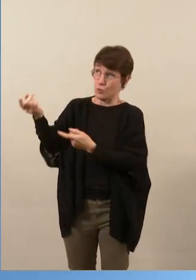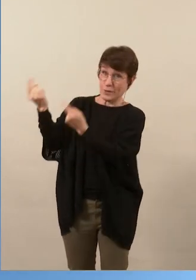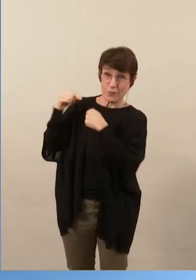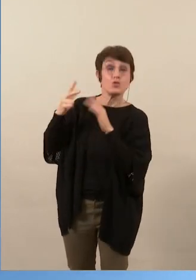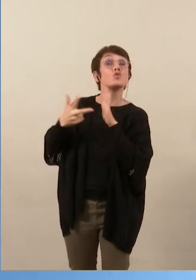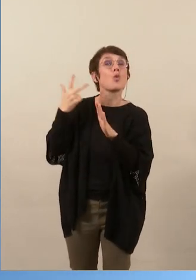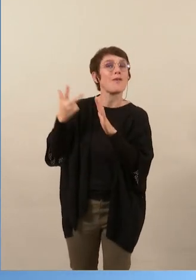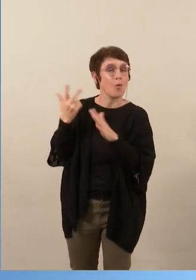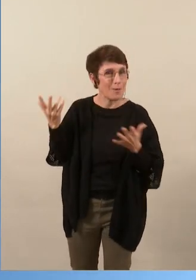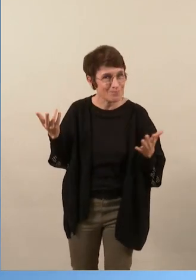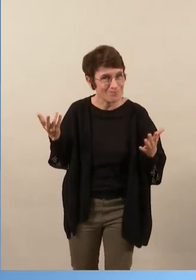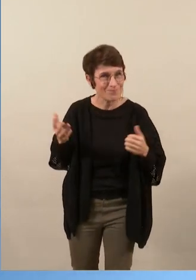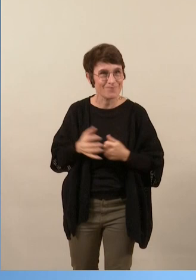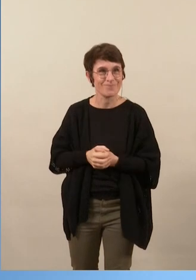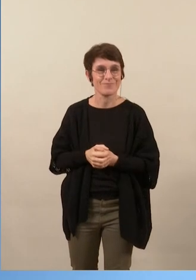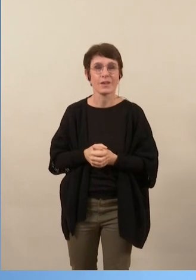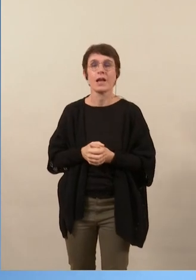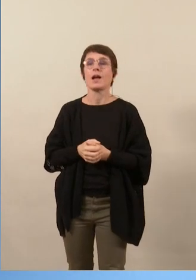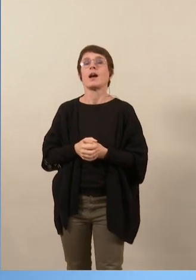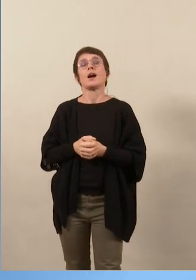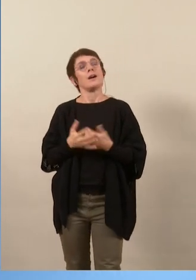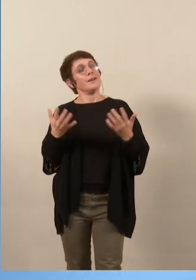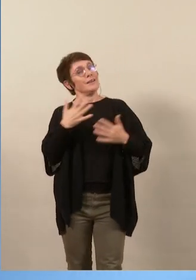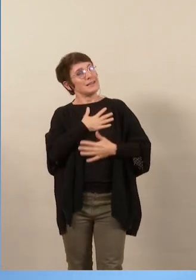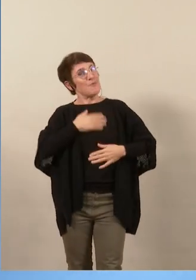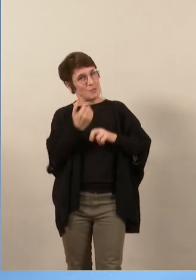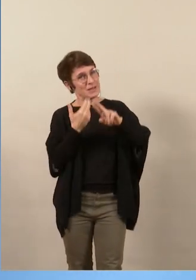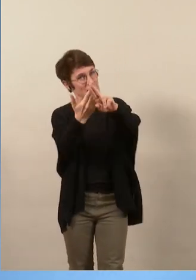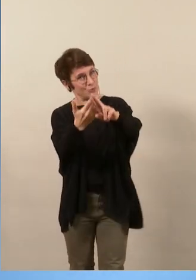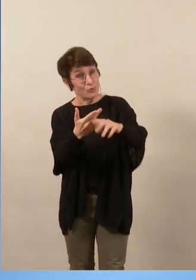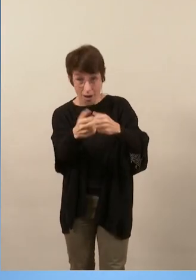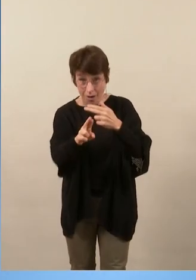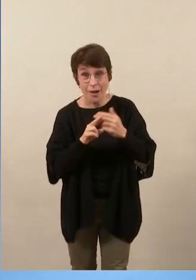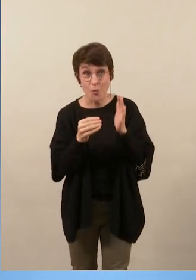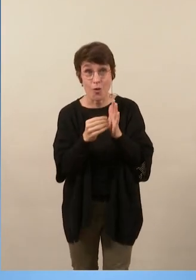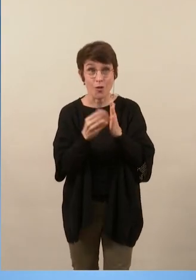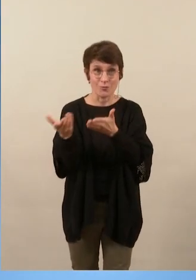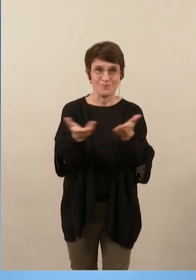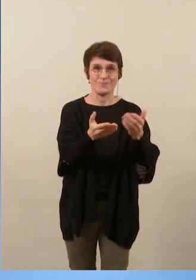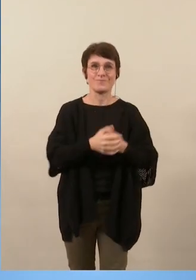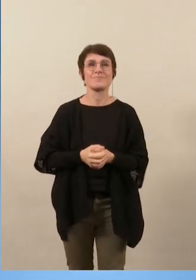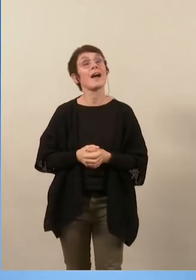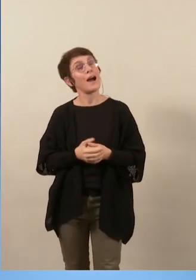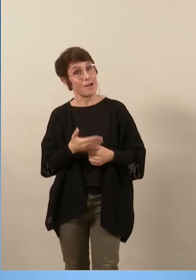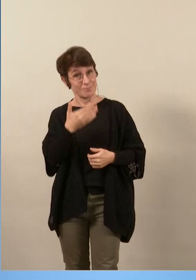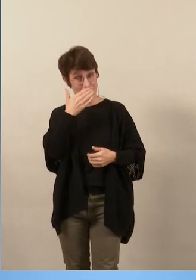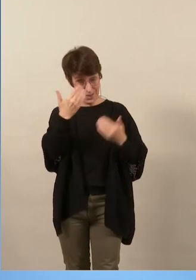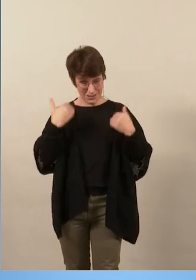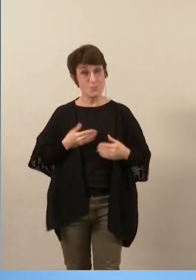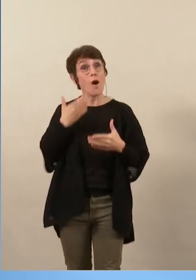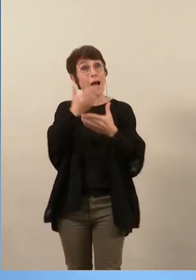voilà un petit retour monsieur Pinel c'est avec plaisir oui alors je vous remercie pour euh la stupidité de mon mes